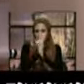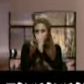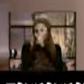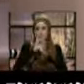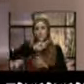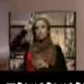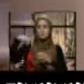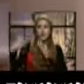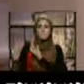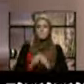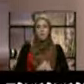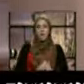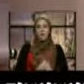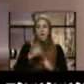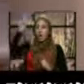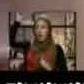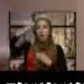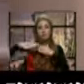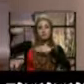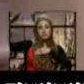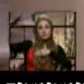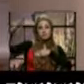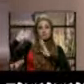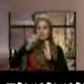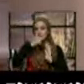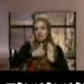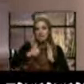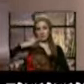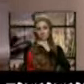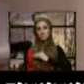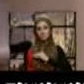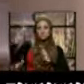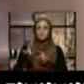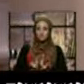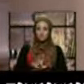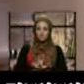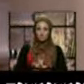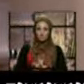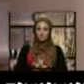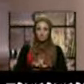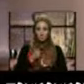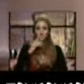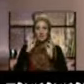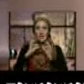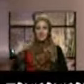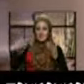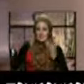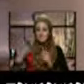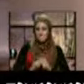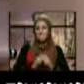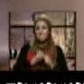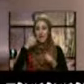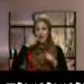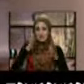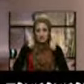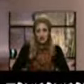بيبتدي يعيد حساباته، هل خسر المسلمون والناس لما راحوا صلوا الفجر في رمضان ده كسبوا وفرحانين؟ طب